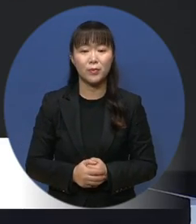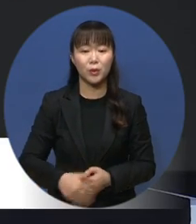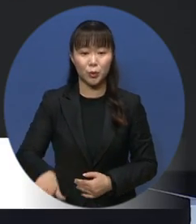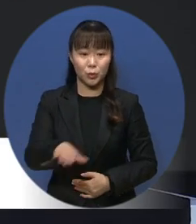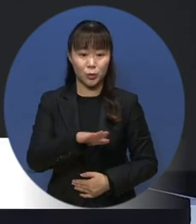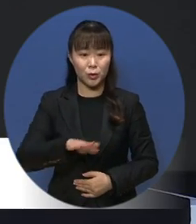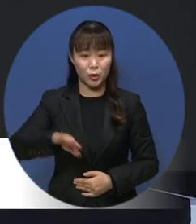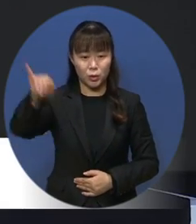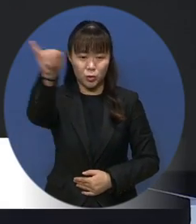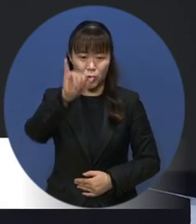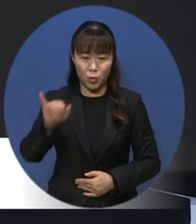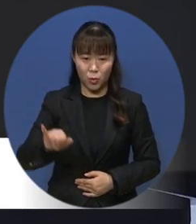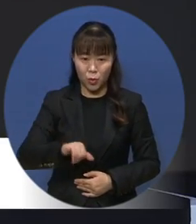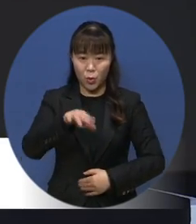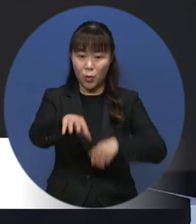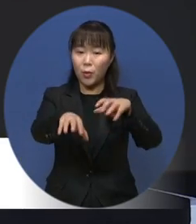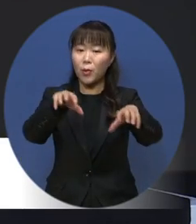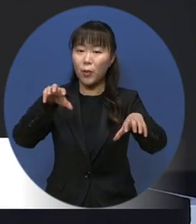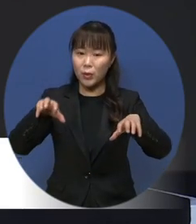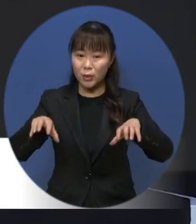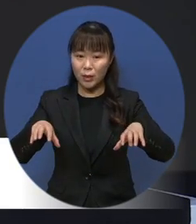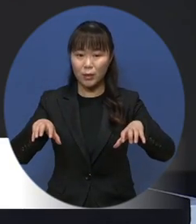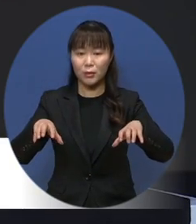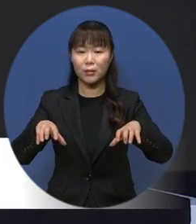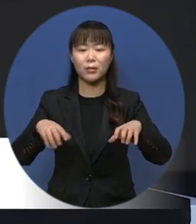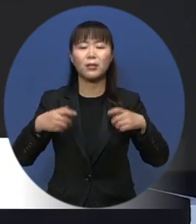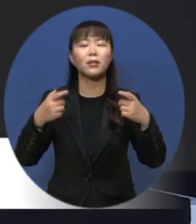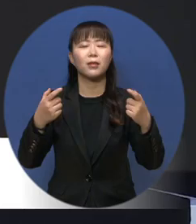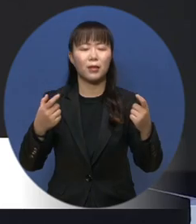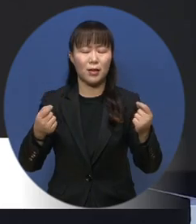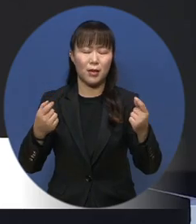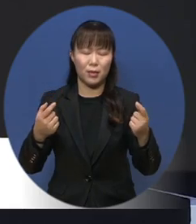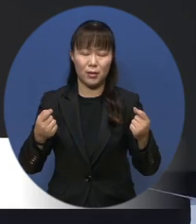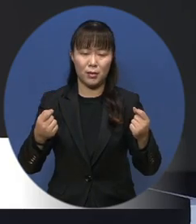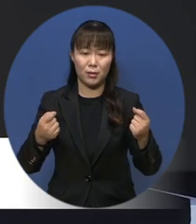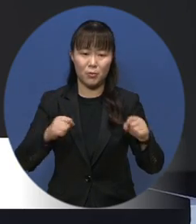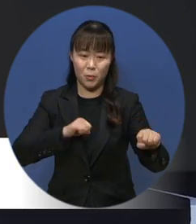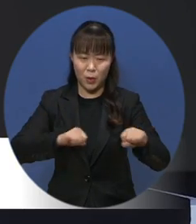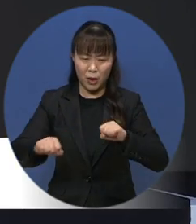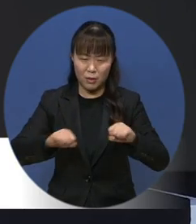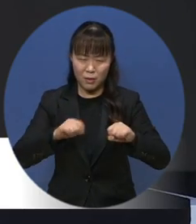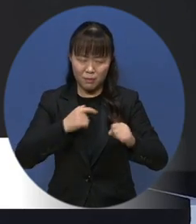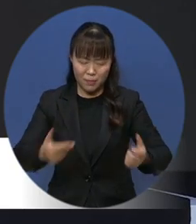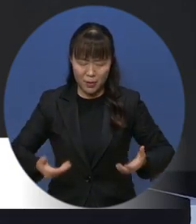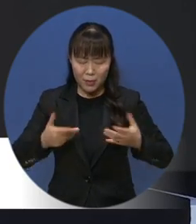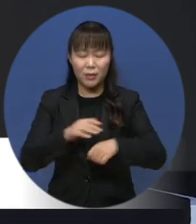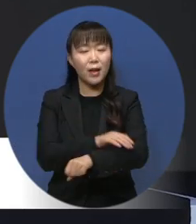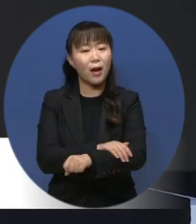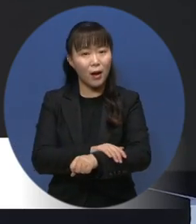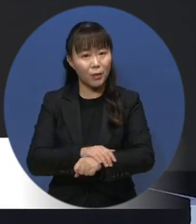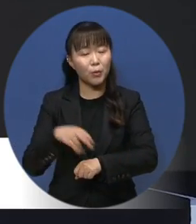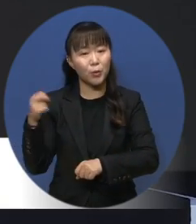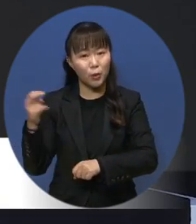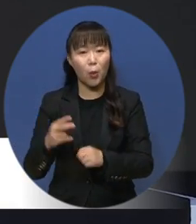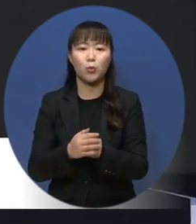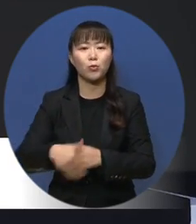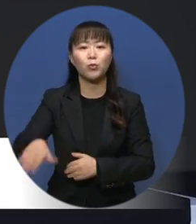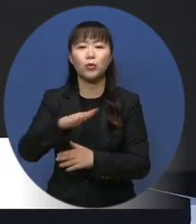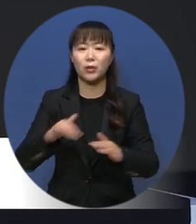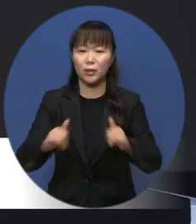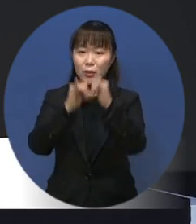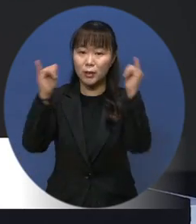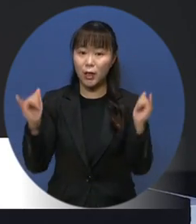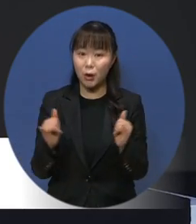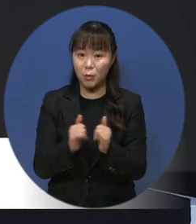저희들은 전국방방 곳곳에서 그러한 일들을 헌신적으로 잘 하시고 우리 사회를,